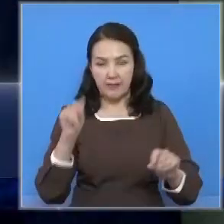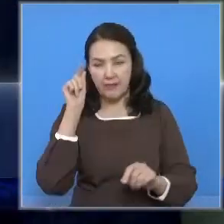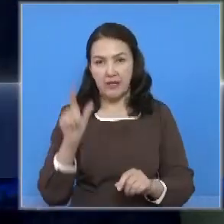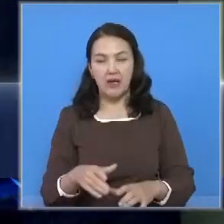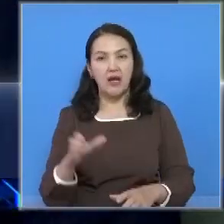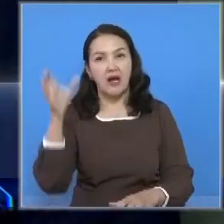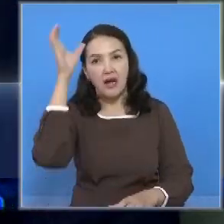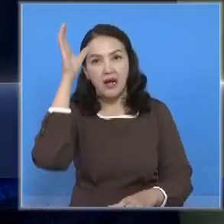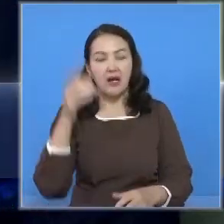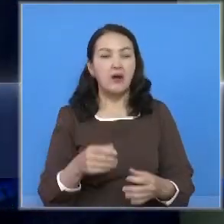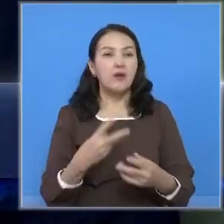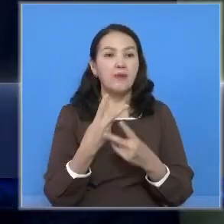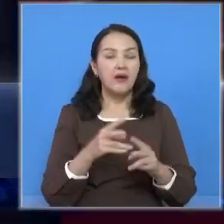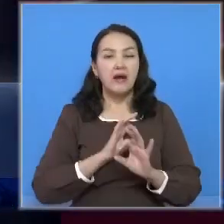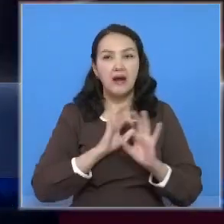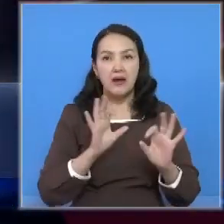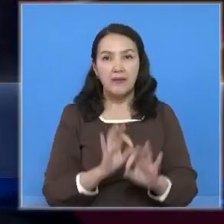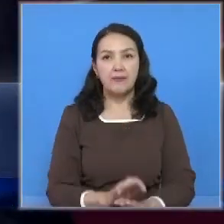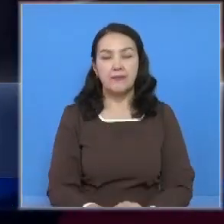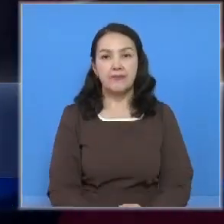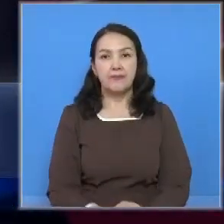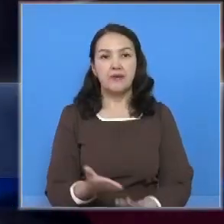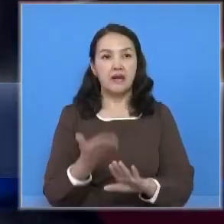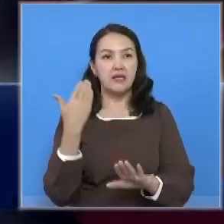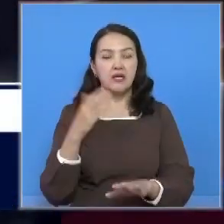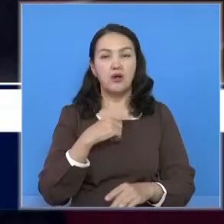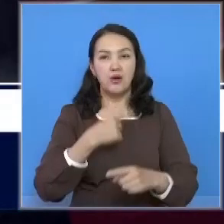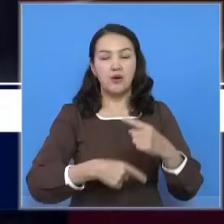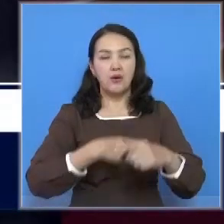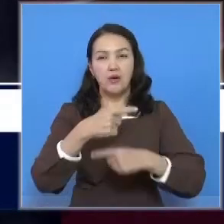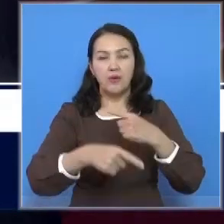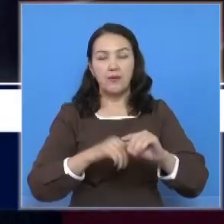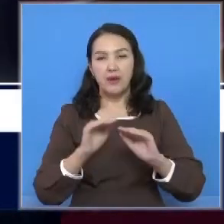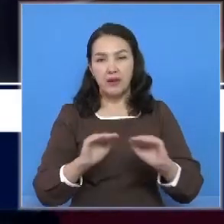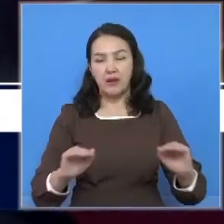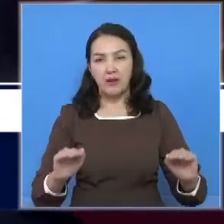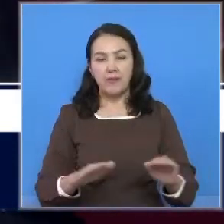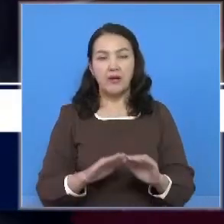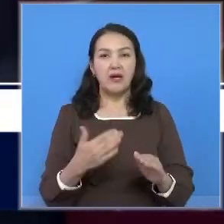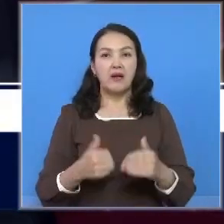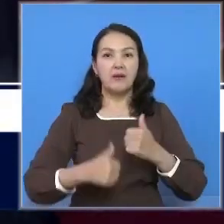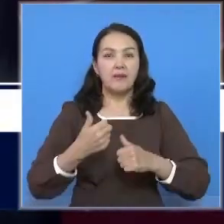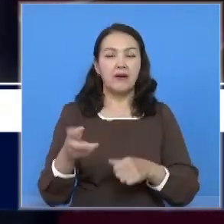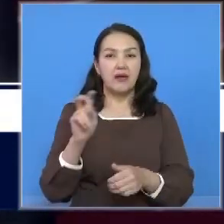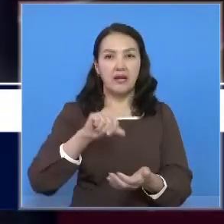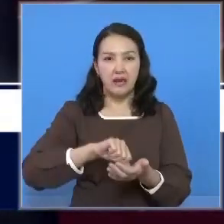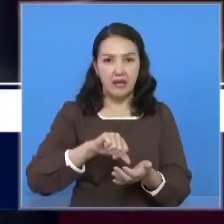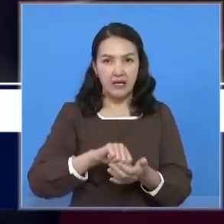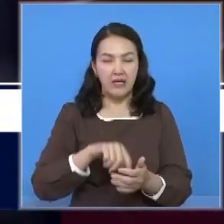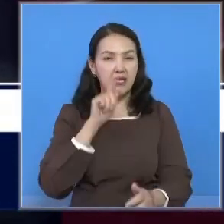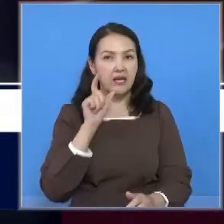білім берудегі өзгешеліктер айтылды. Арттағы ұрпақ өсіп келе жатқанына біздің байқауға келген жаңағы